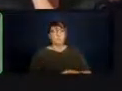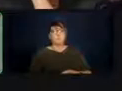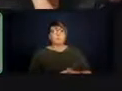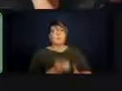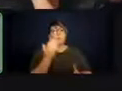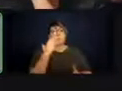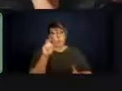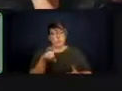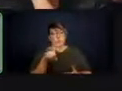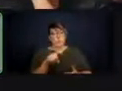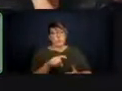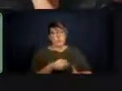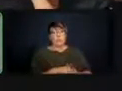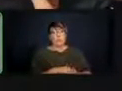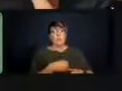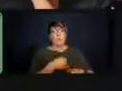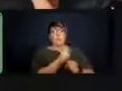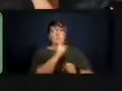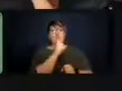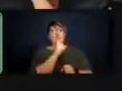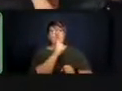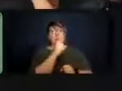ningependa kuzungumzia swala la wafanyakazi.